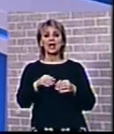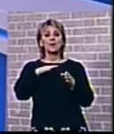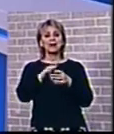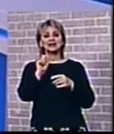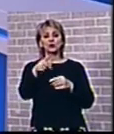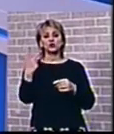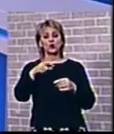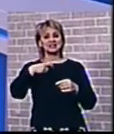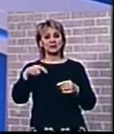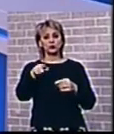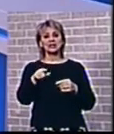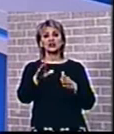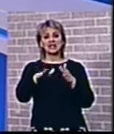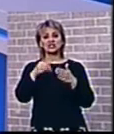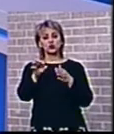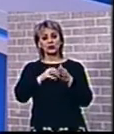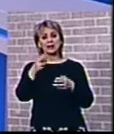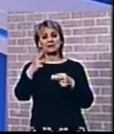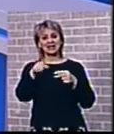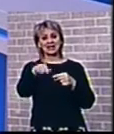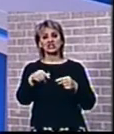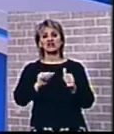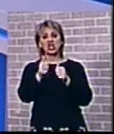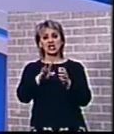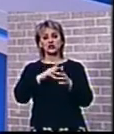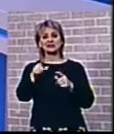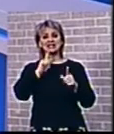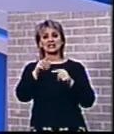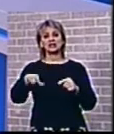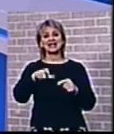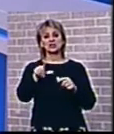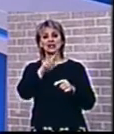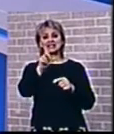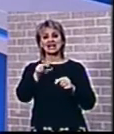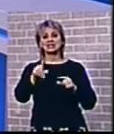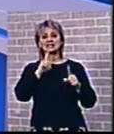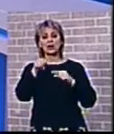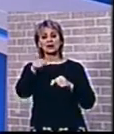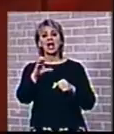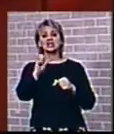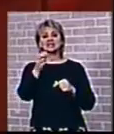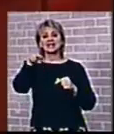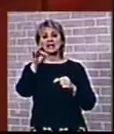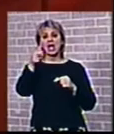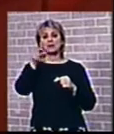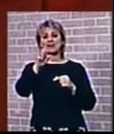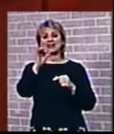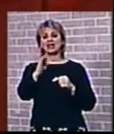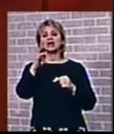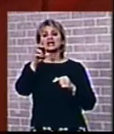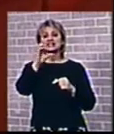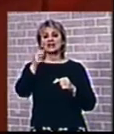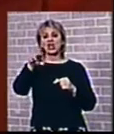Полномочия трех депутатов досрочно прекратили сегодня на внеочередном заседании Донского заксобрания. Александр Скрябин и